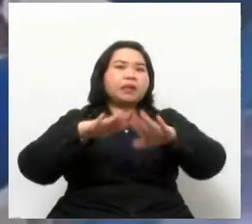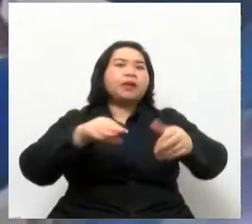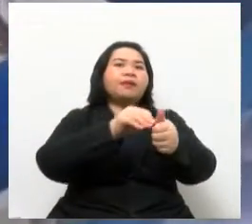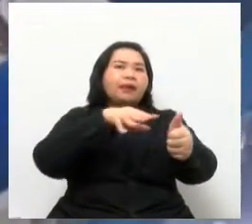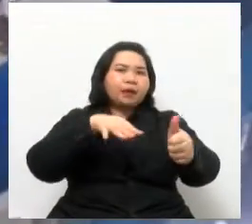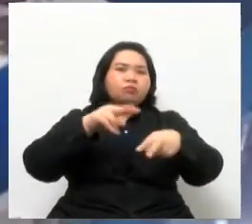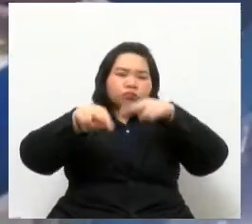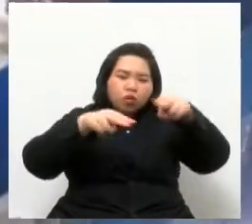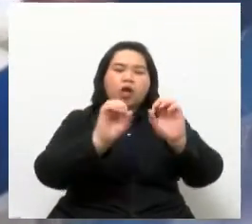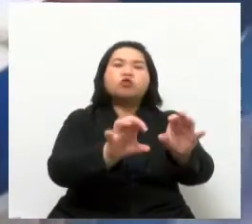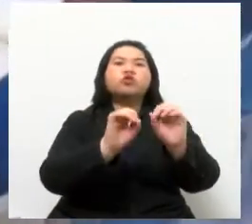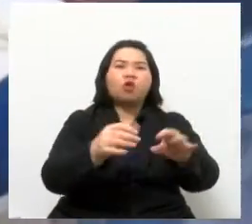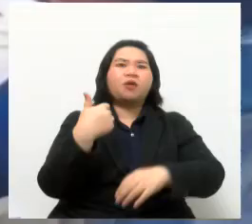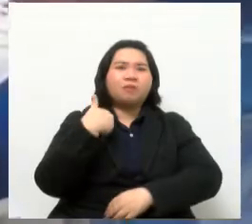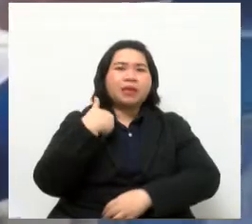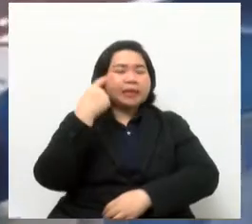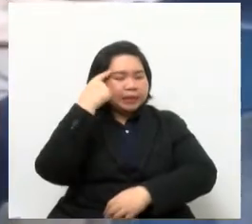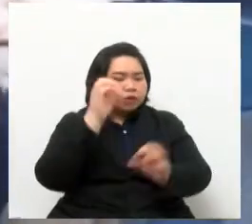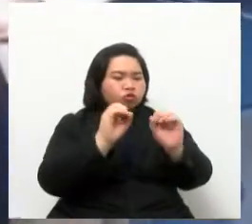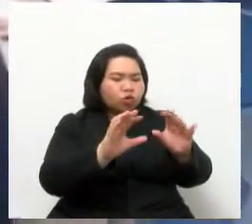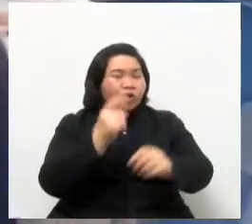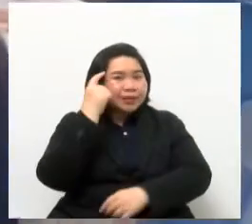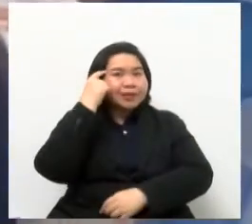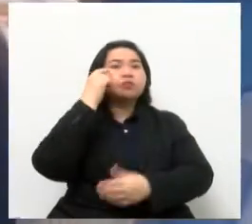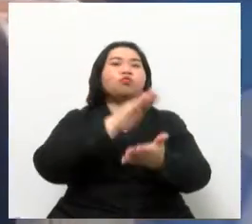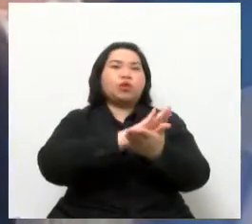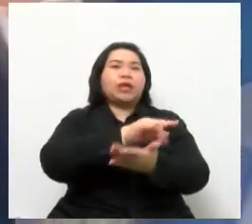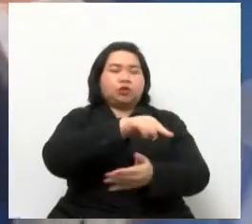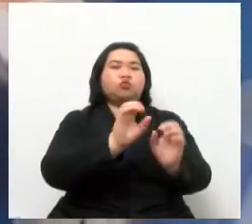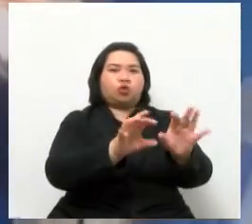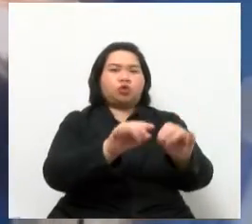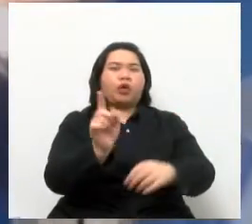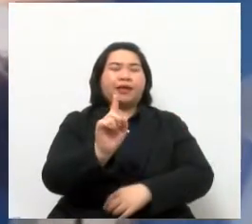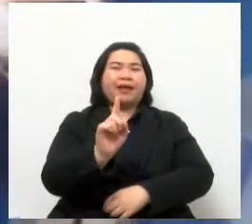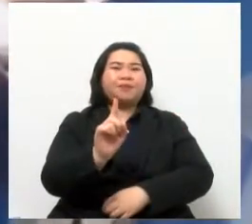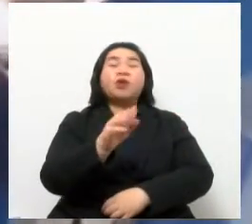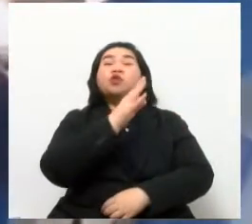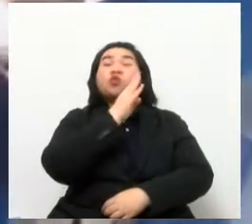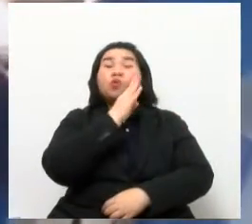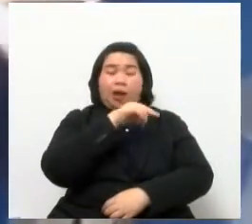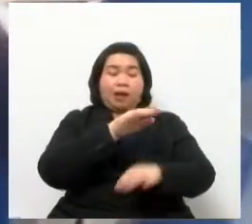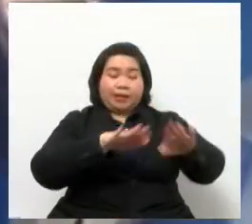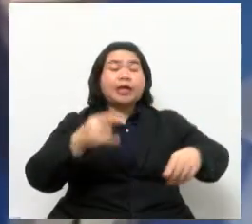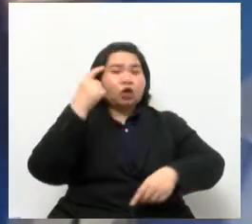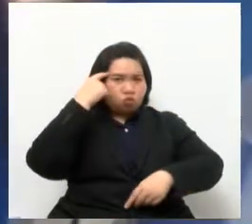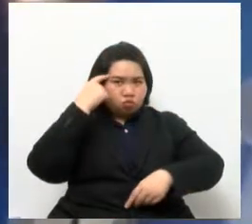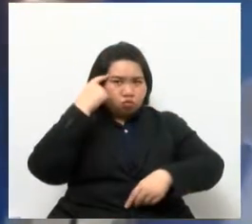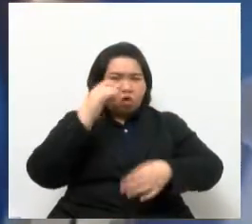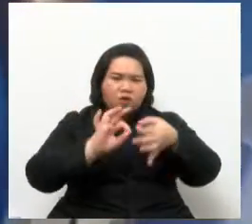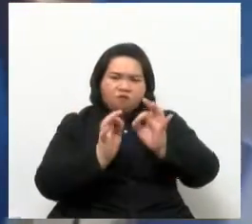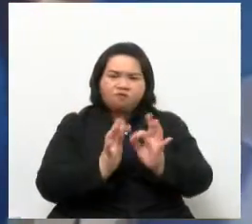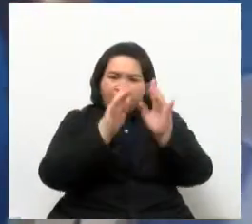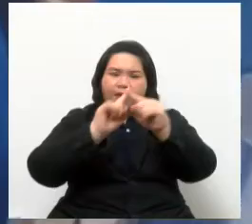เรียนรู้ตามแนวทางสอนคิด Thinking School เรื่องรู้เท่าทันร่วมป้องกัน PM